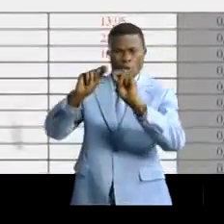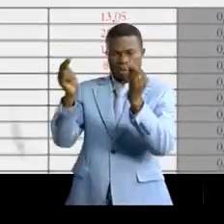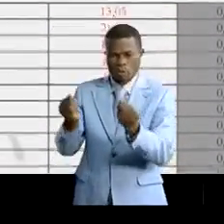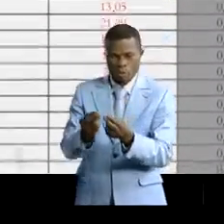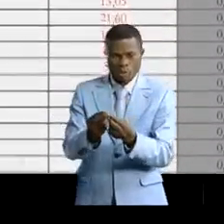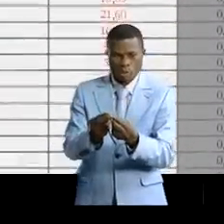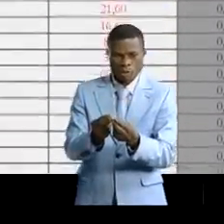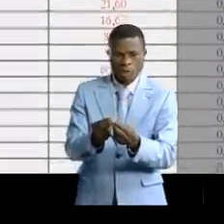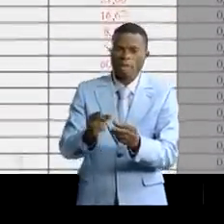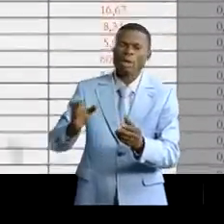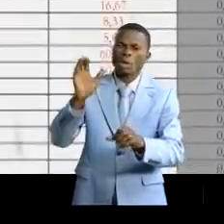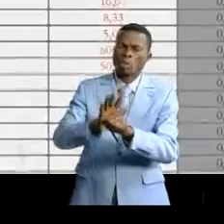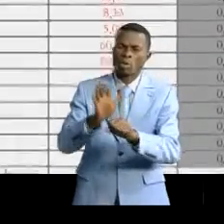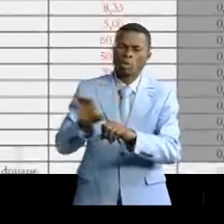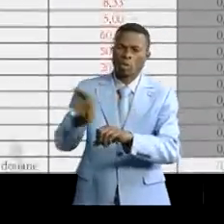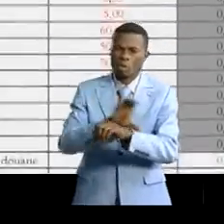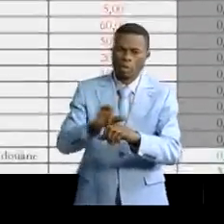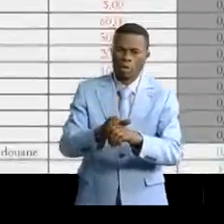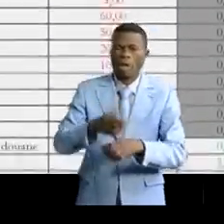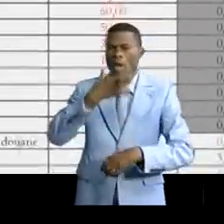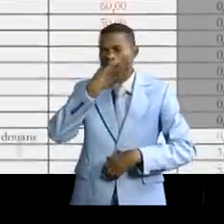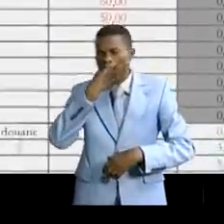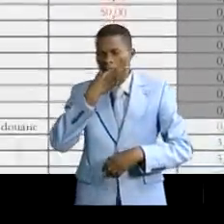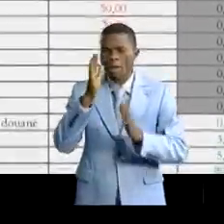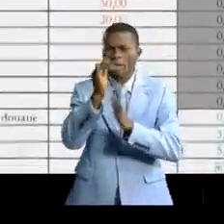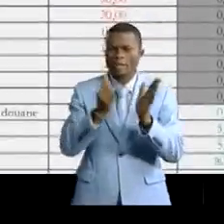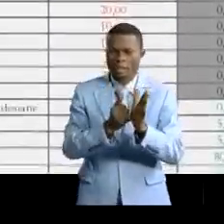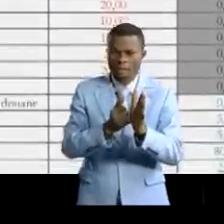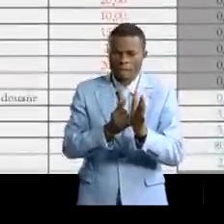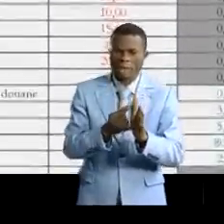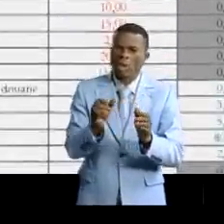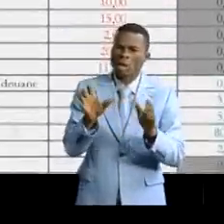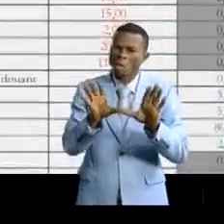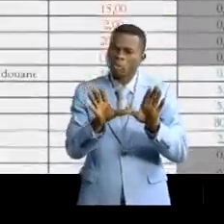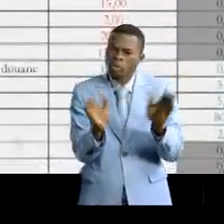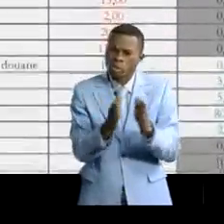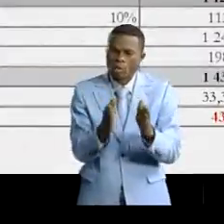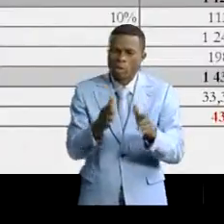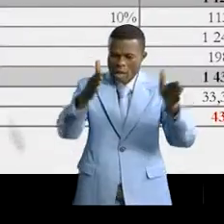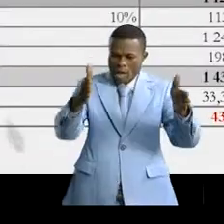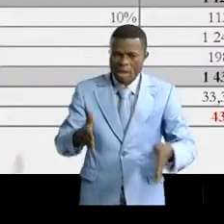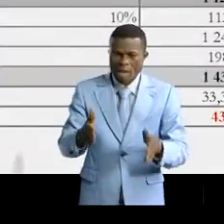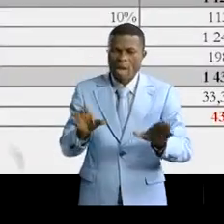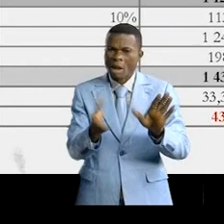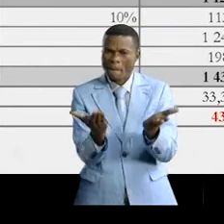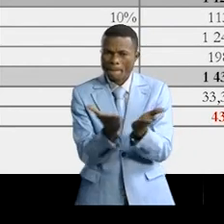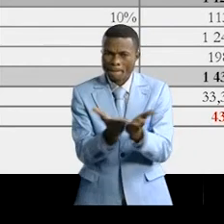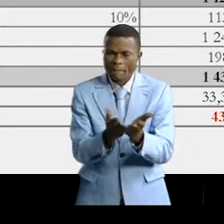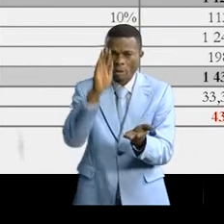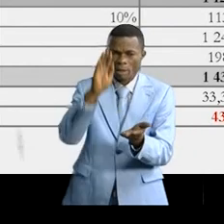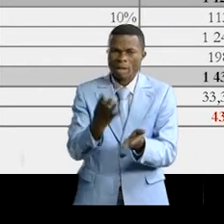prix surchargée pour le chinchard de 16+, le prix de vente d'un carton de 30 kg revient